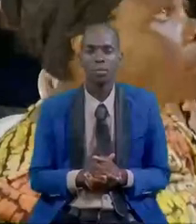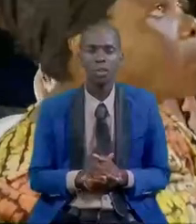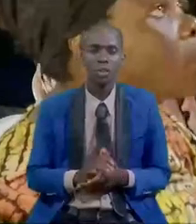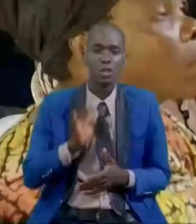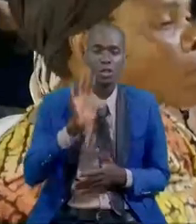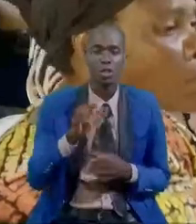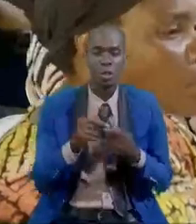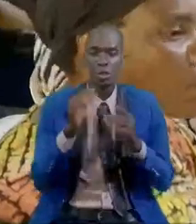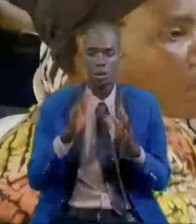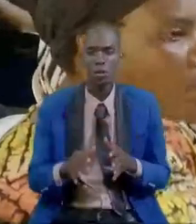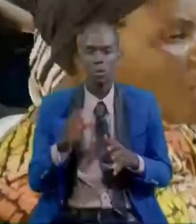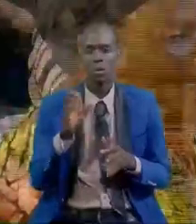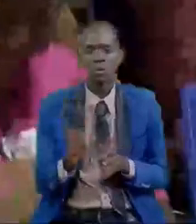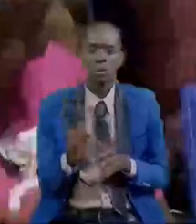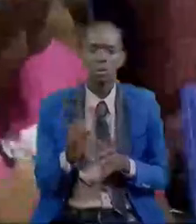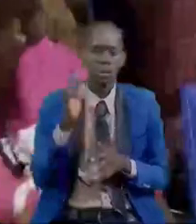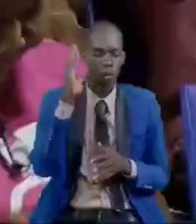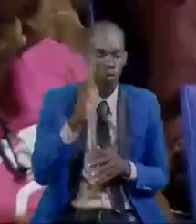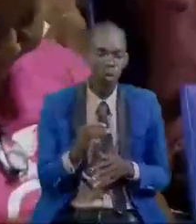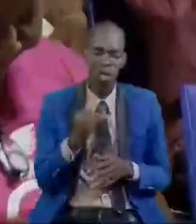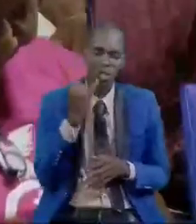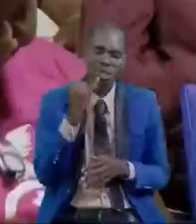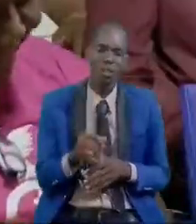Tes ennemis vont t'envier.